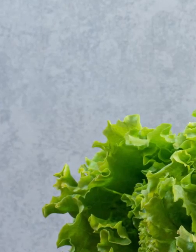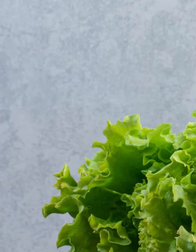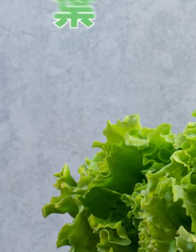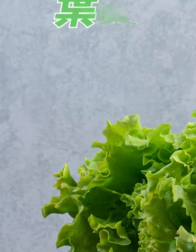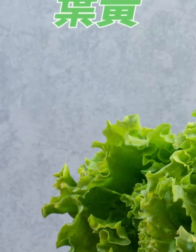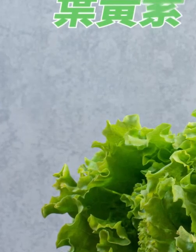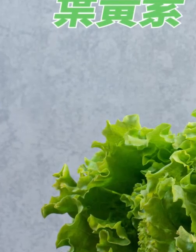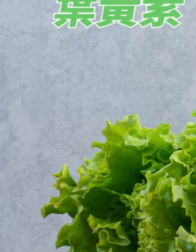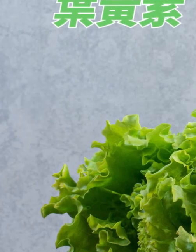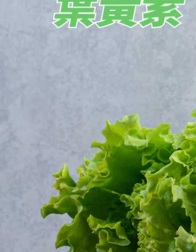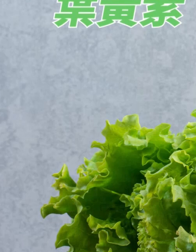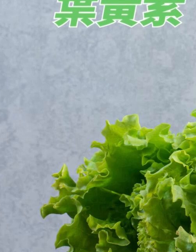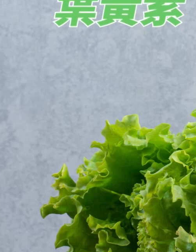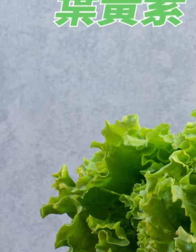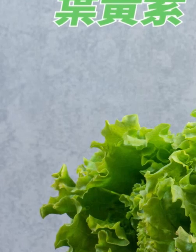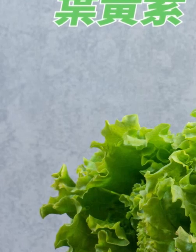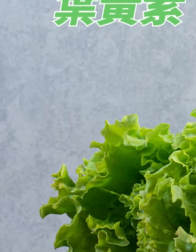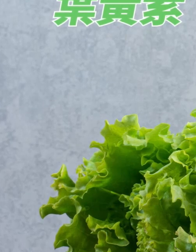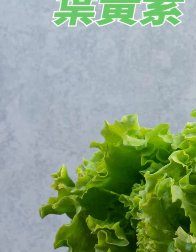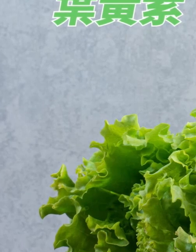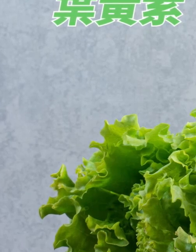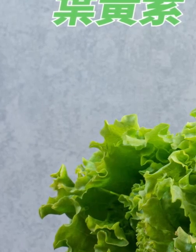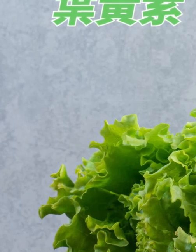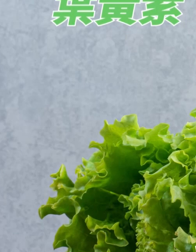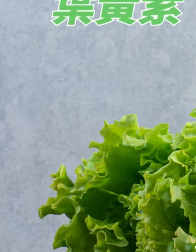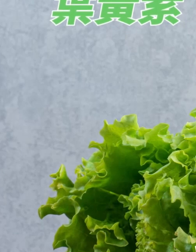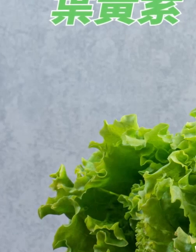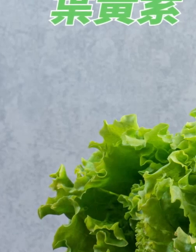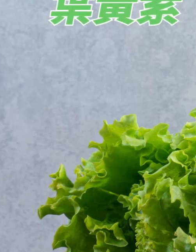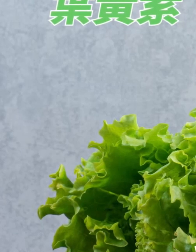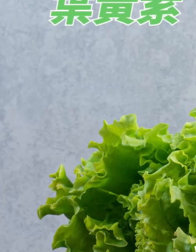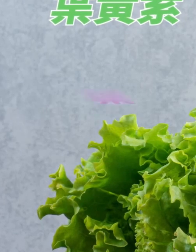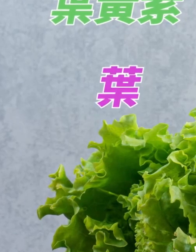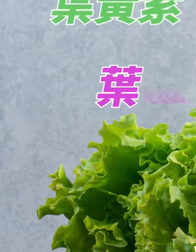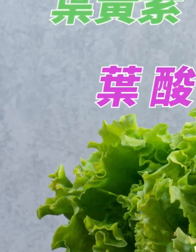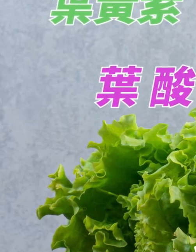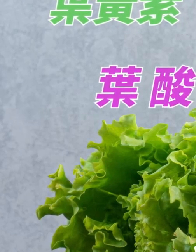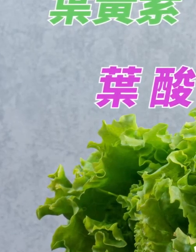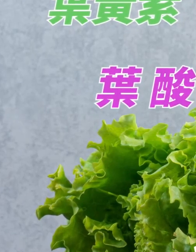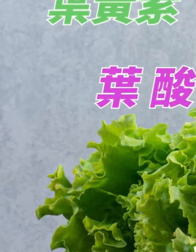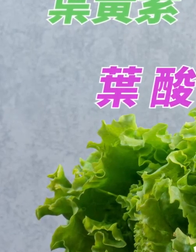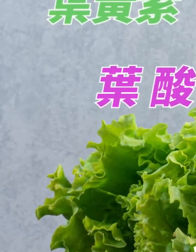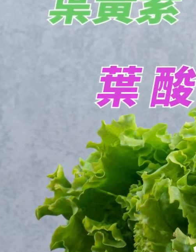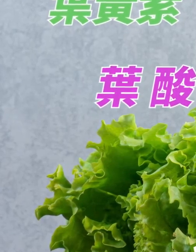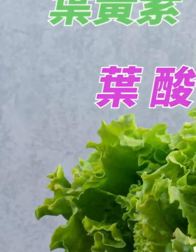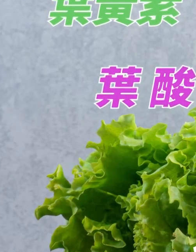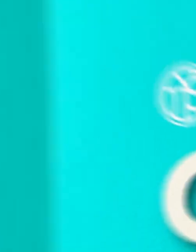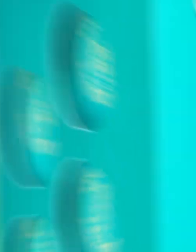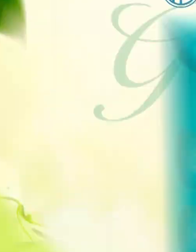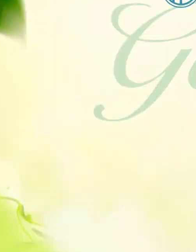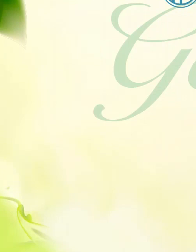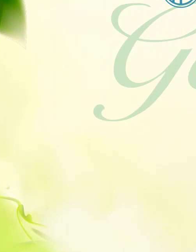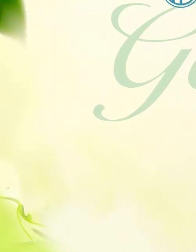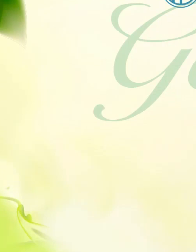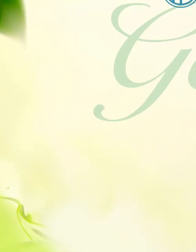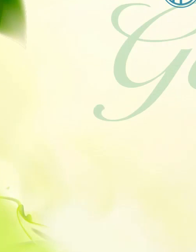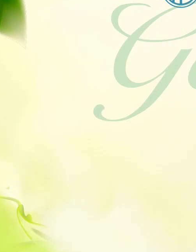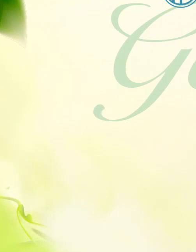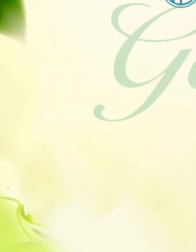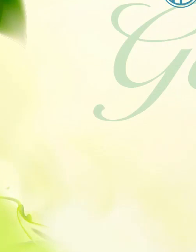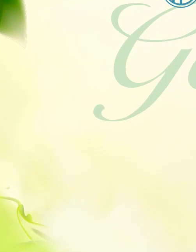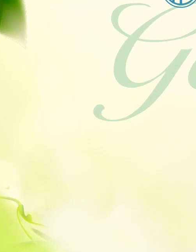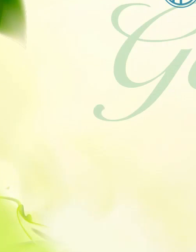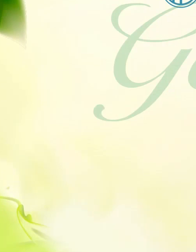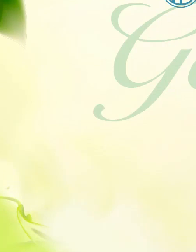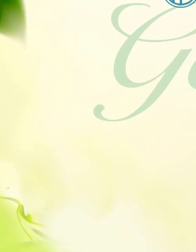高量的叶黄素、贝塔胡萝卜素、维生素 K、 维生素 C、 叶酸等丰富营养素。太阳星全效